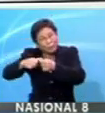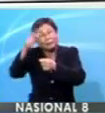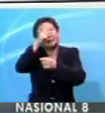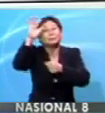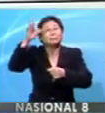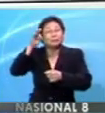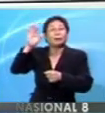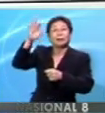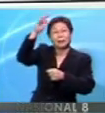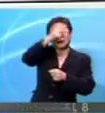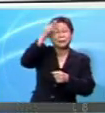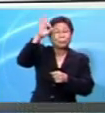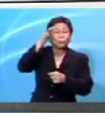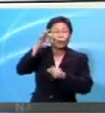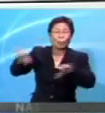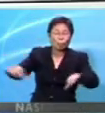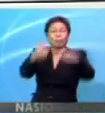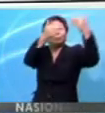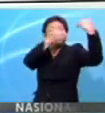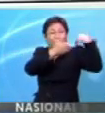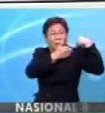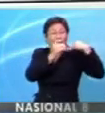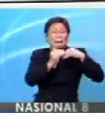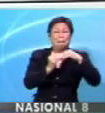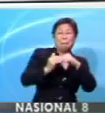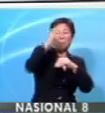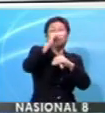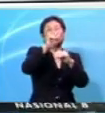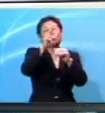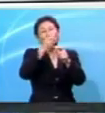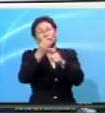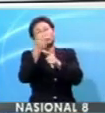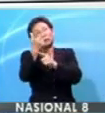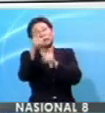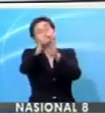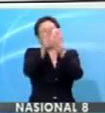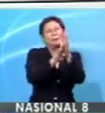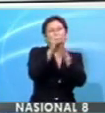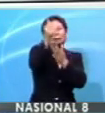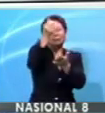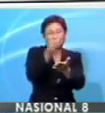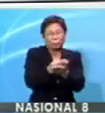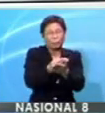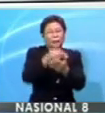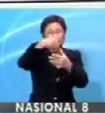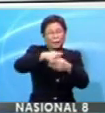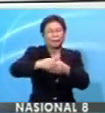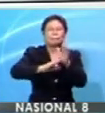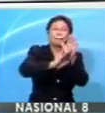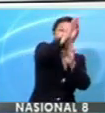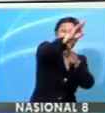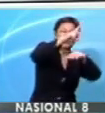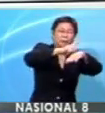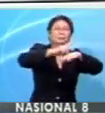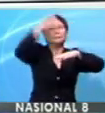persekutuan melaksanakan tanggungjawab dia lebih daripada dua ataupun 3 bilion dalam bentuk pembangunan di